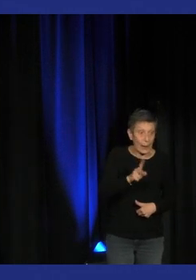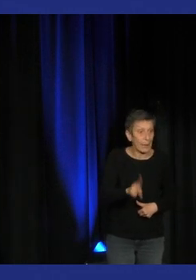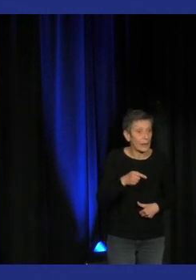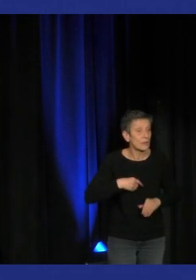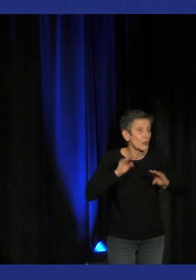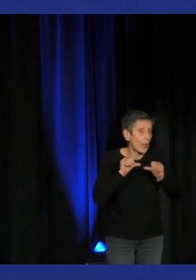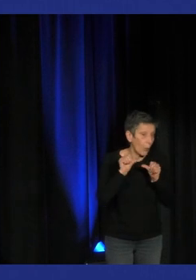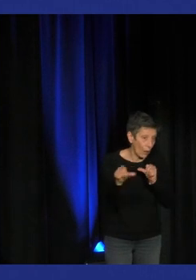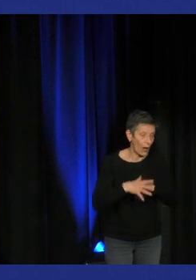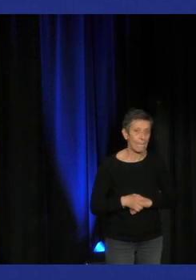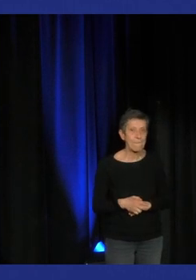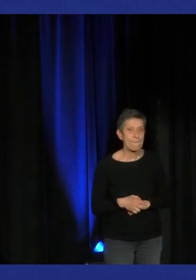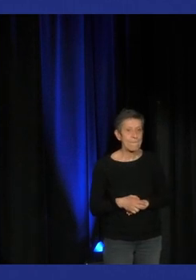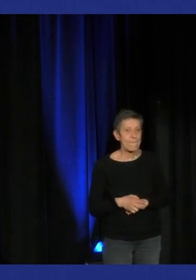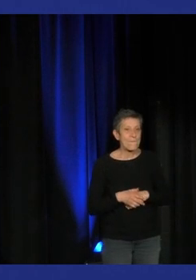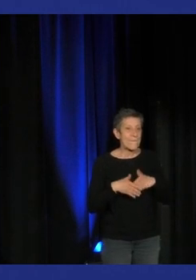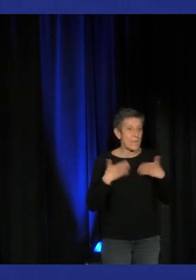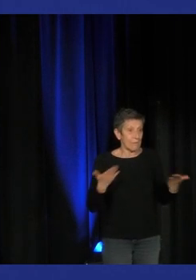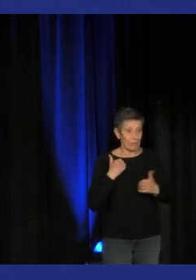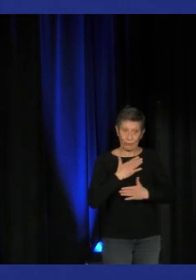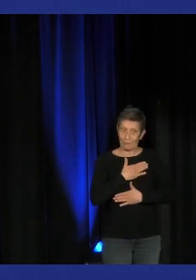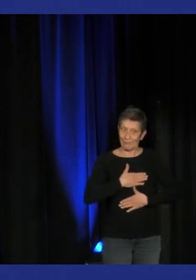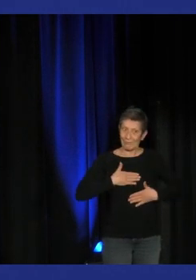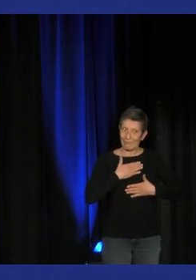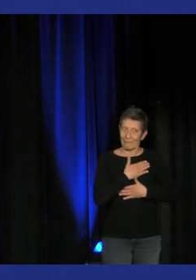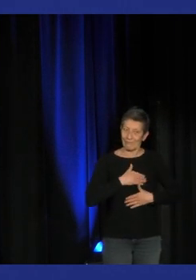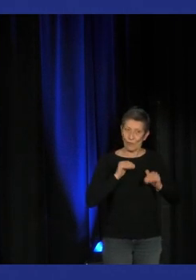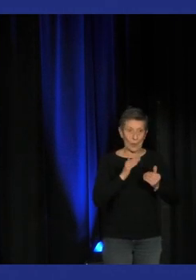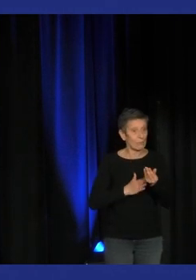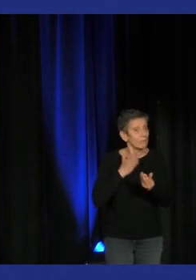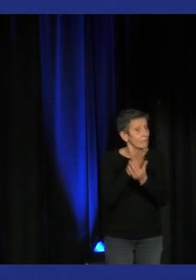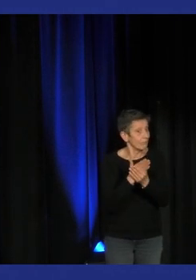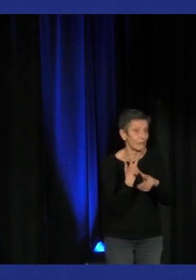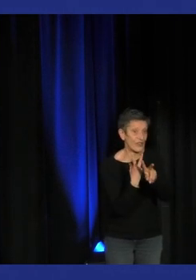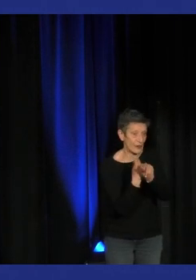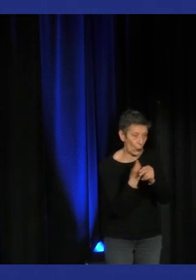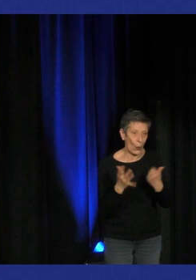j'habite assez loin. Donc je suis vraiment contente de pouvoir faire cette intervention en visio.